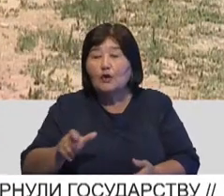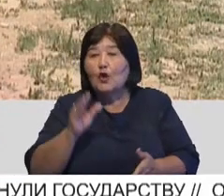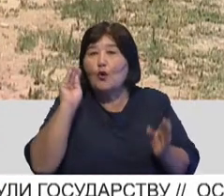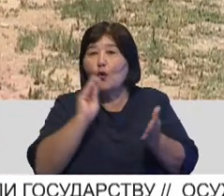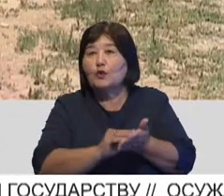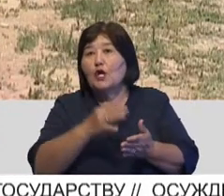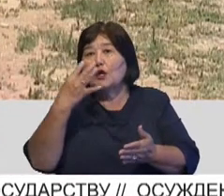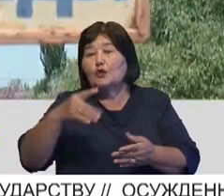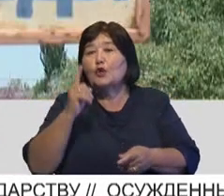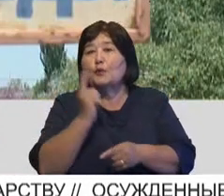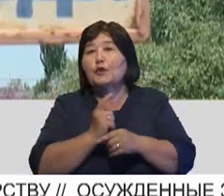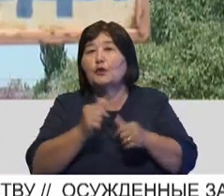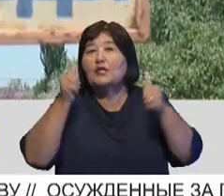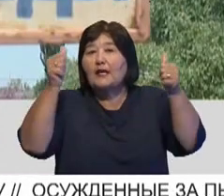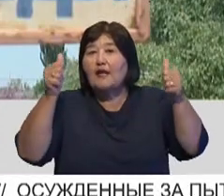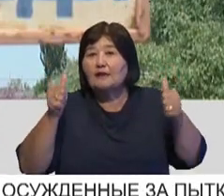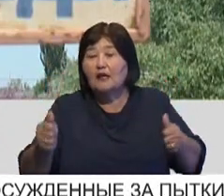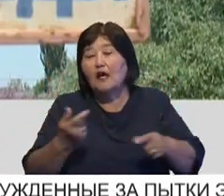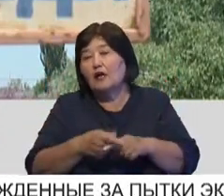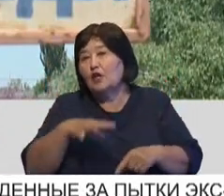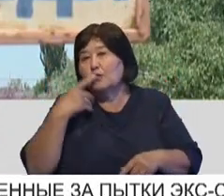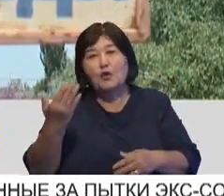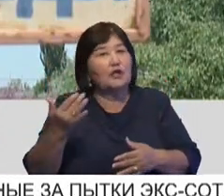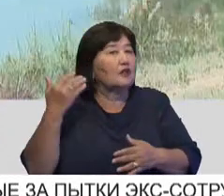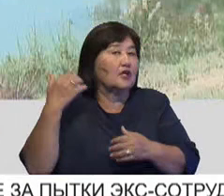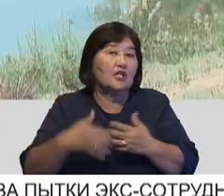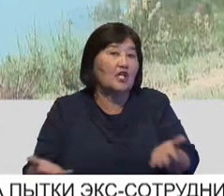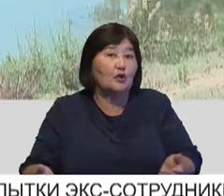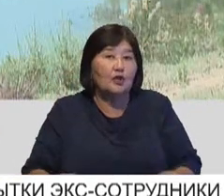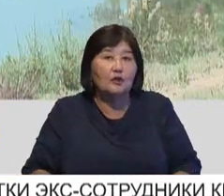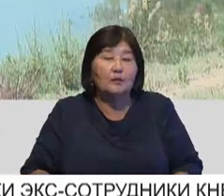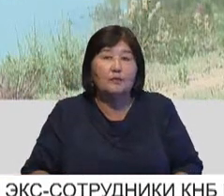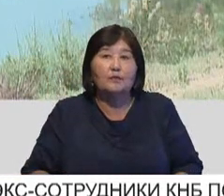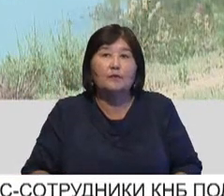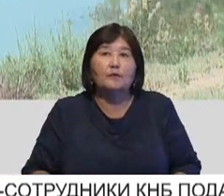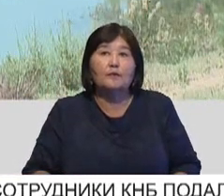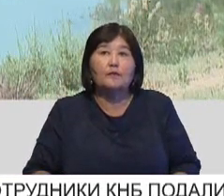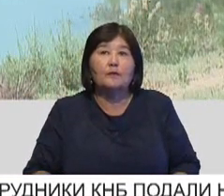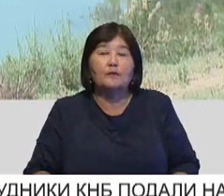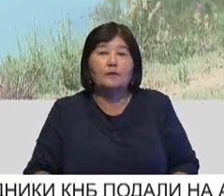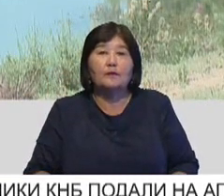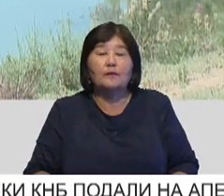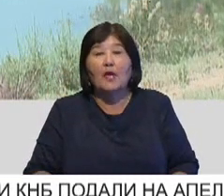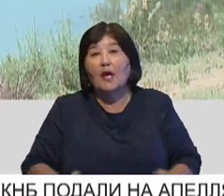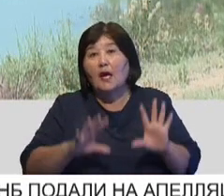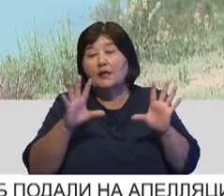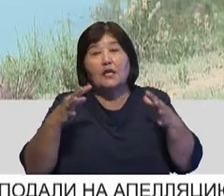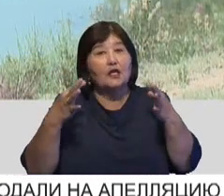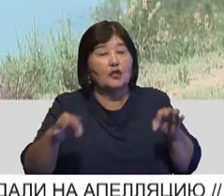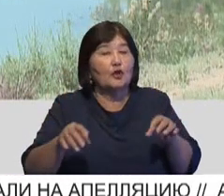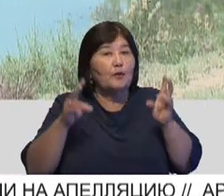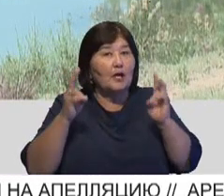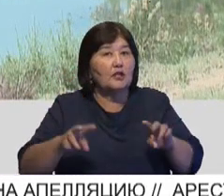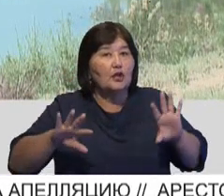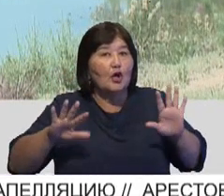установлено 40 предупредительных знаков Однако многие их игнорируют в целях недопущения